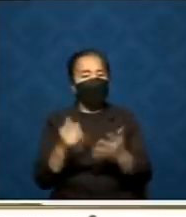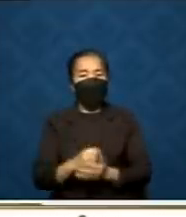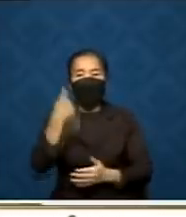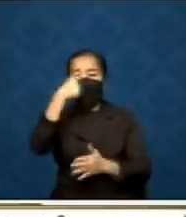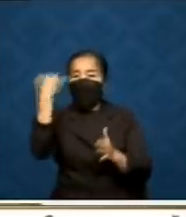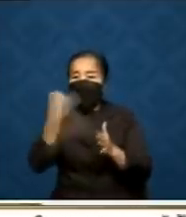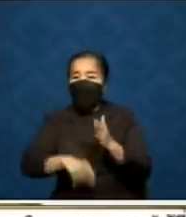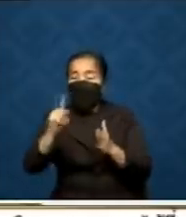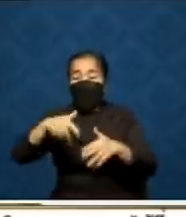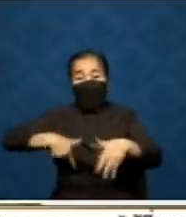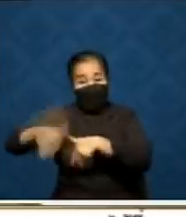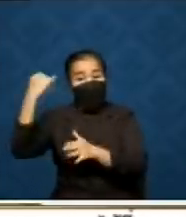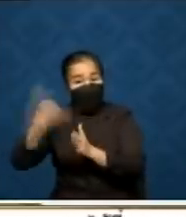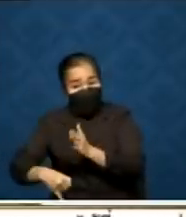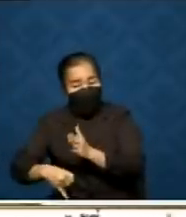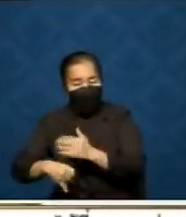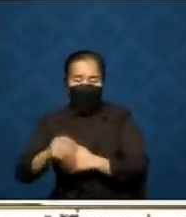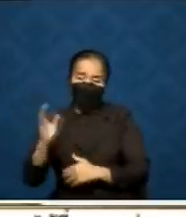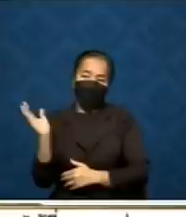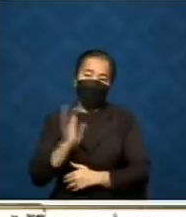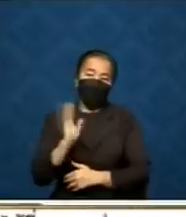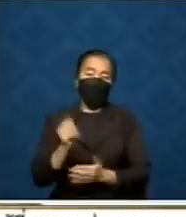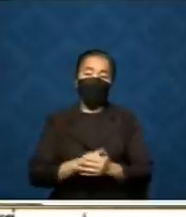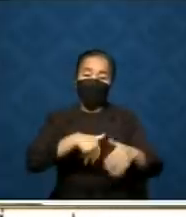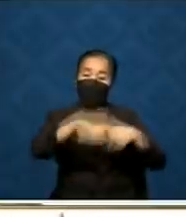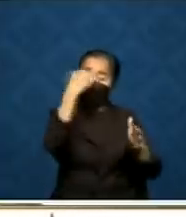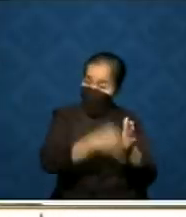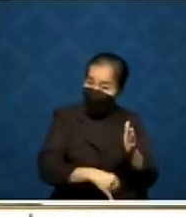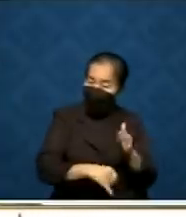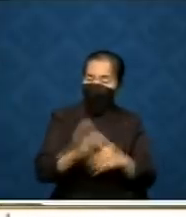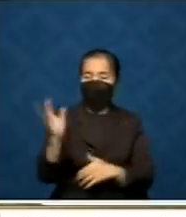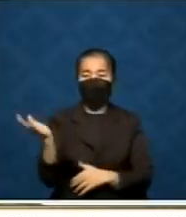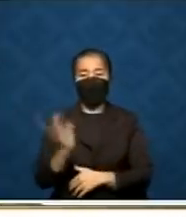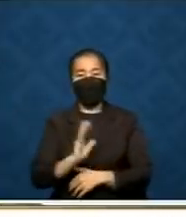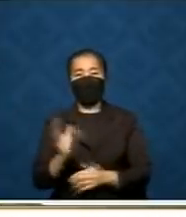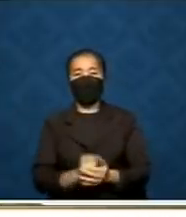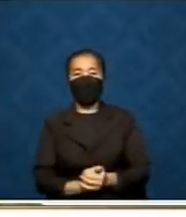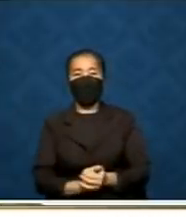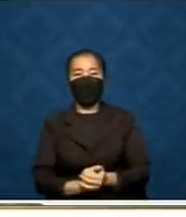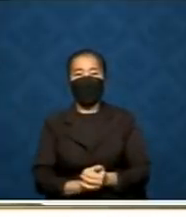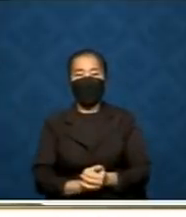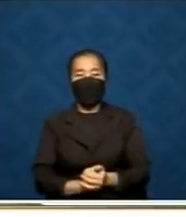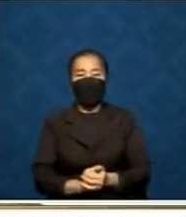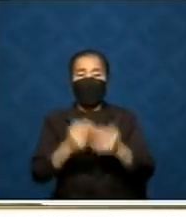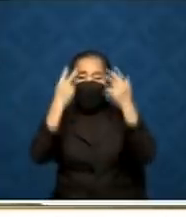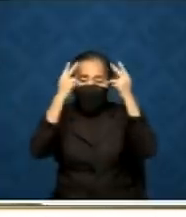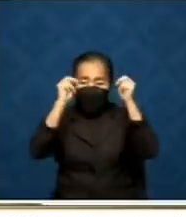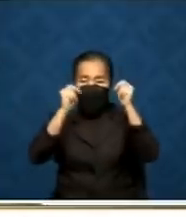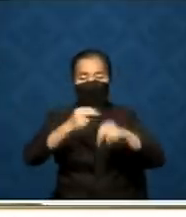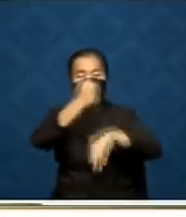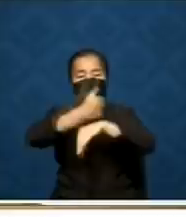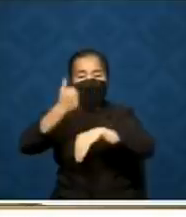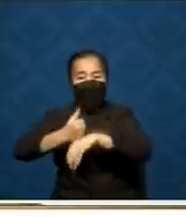ประชาชนผิดไหมถ้าชอบอาทิตย์หรือเปล่าถ้าท่านนายกกันที่